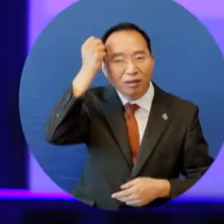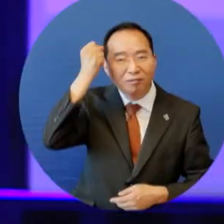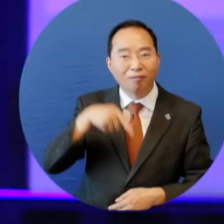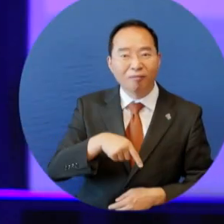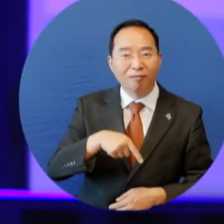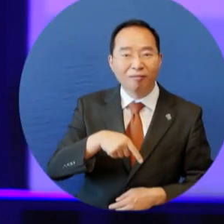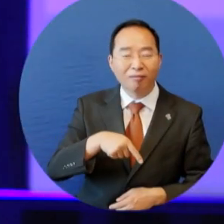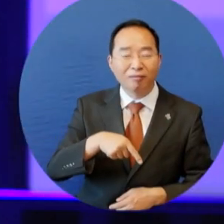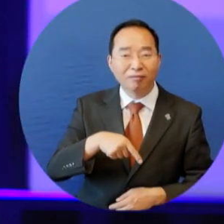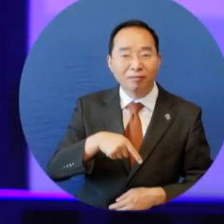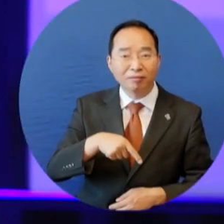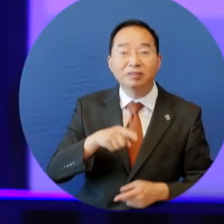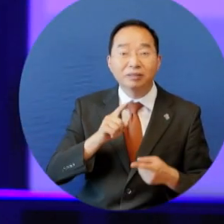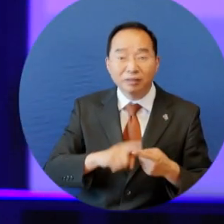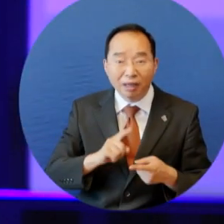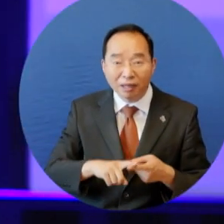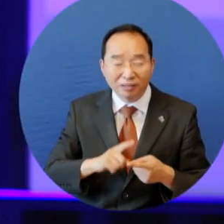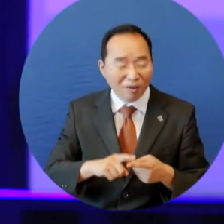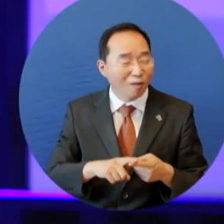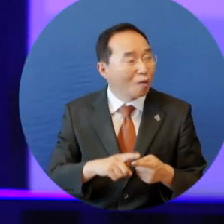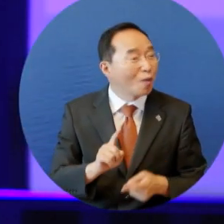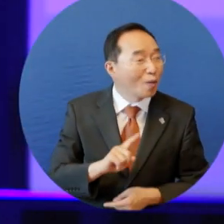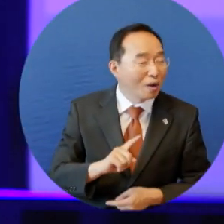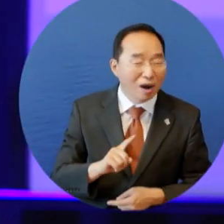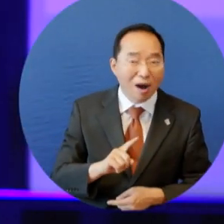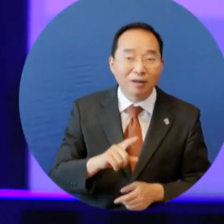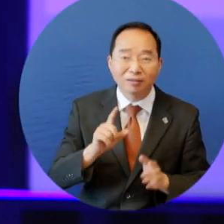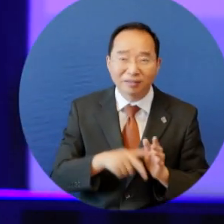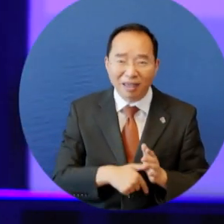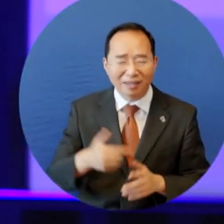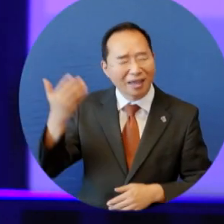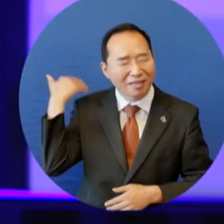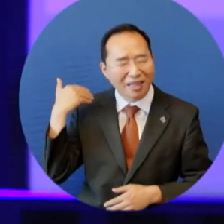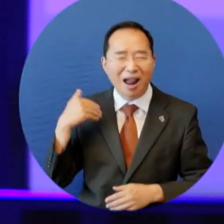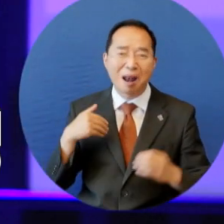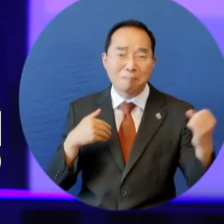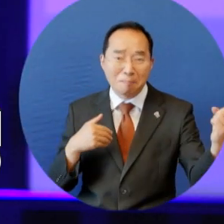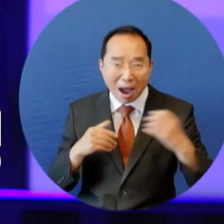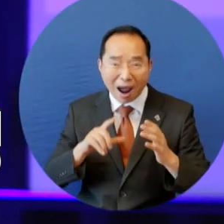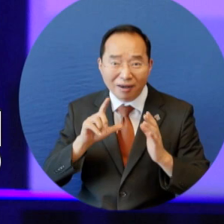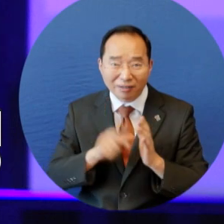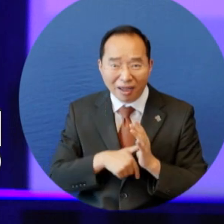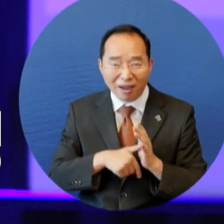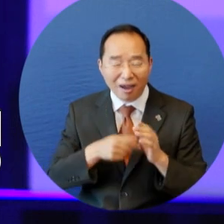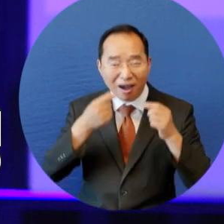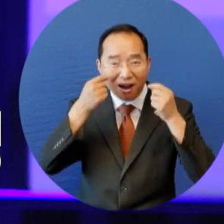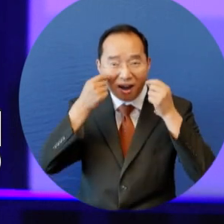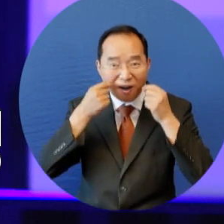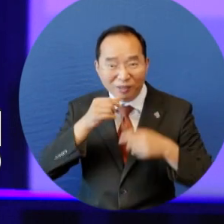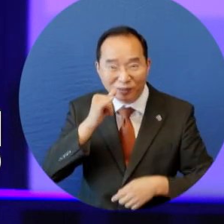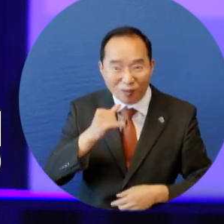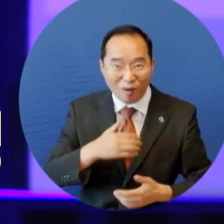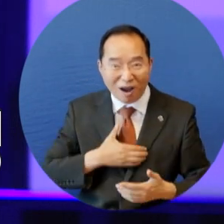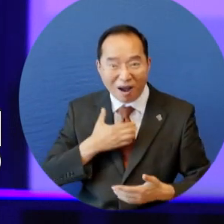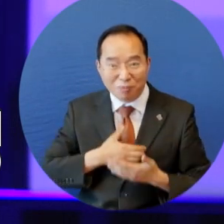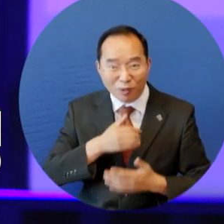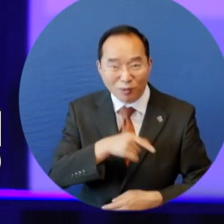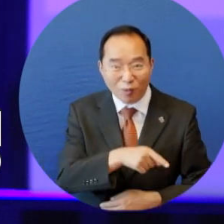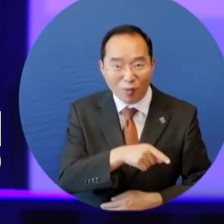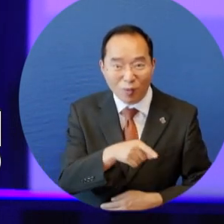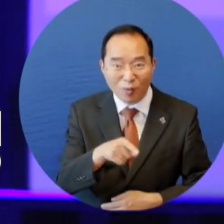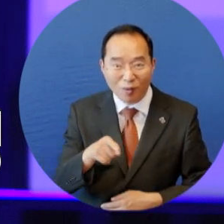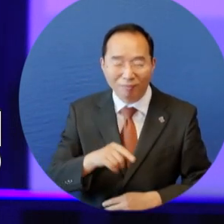음식들이었습니다. 그리고 이 음식들에 대한 이야기를 할때 많은 분들이 눈물을 흘리기도 하고 감정이 뭉클해지는